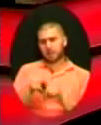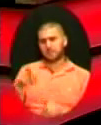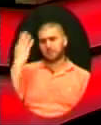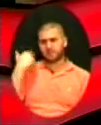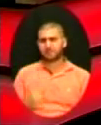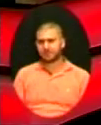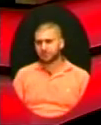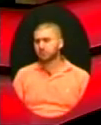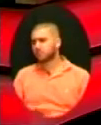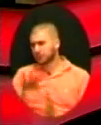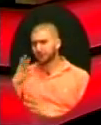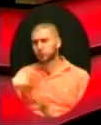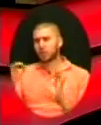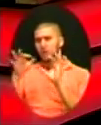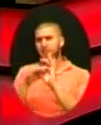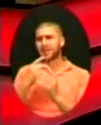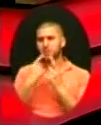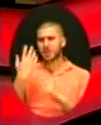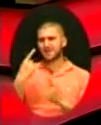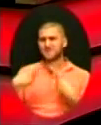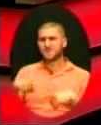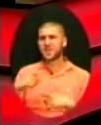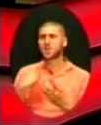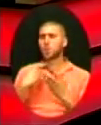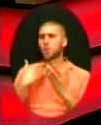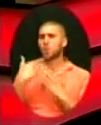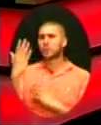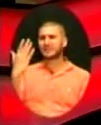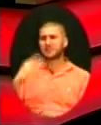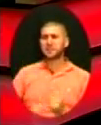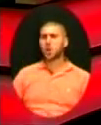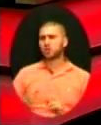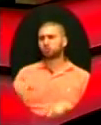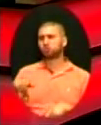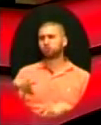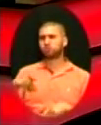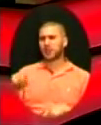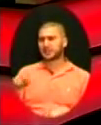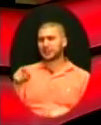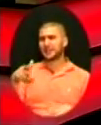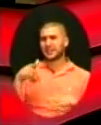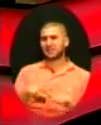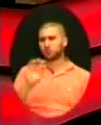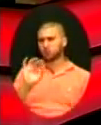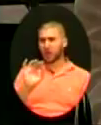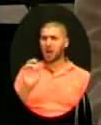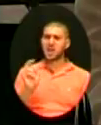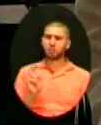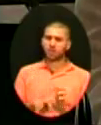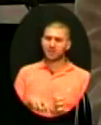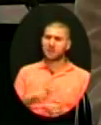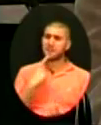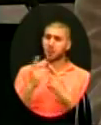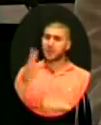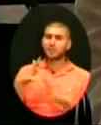כן. טוב, אני רוצה שנתחבר לדיון שהיה היום בוועדת חוץ וביטחון של הכנסת. הודות להתערבות שלך, השתתף בדיון הזה